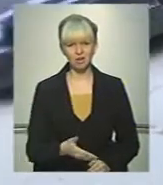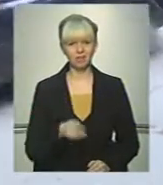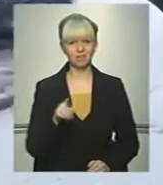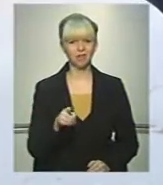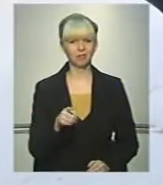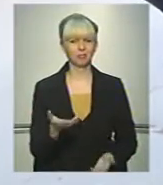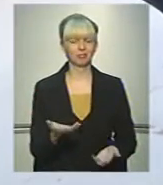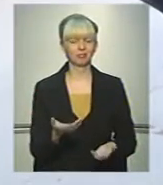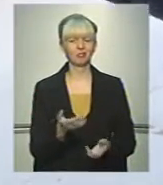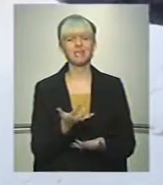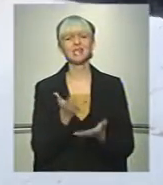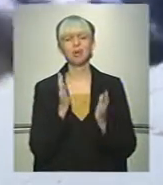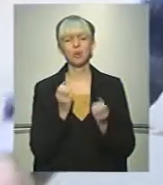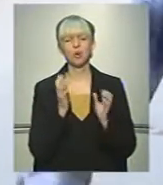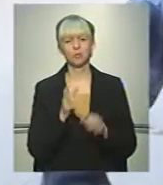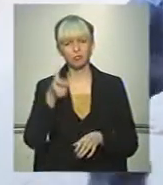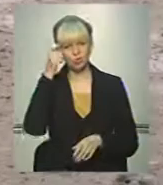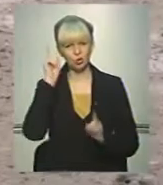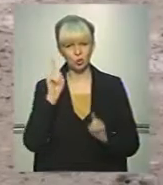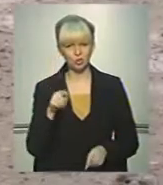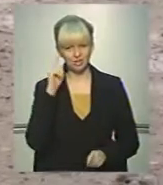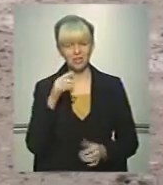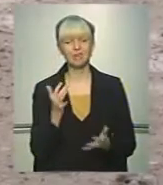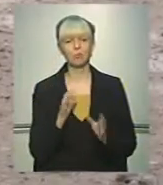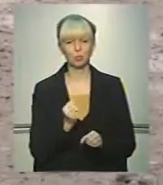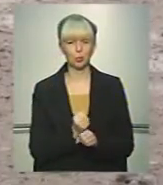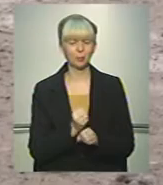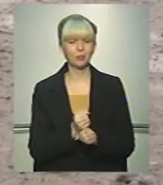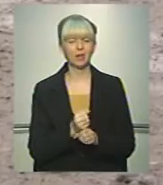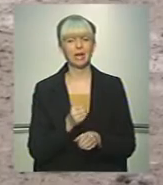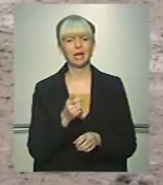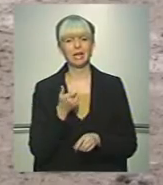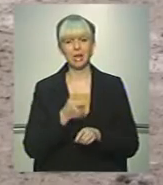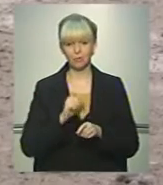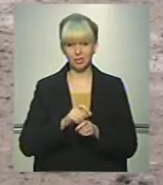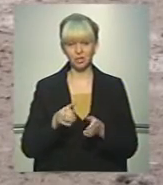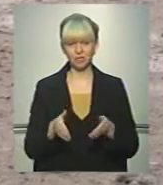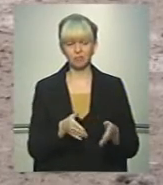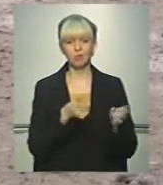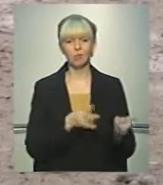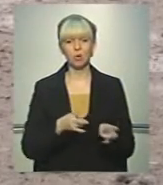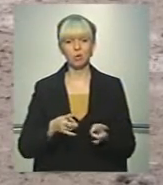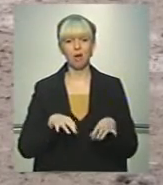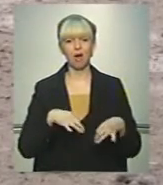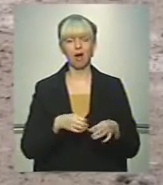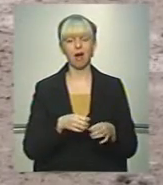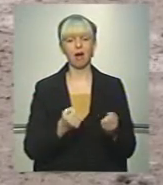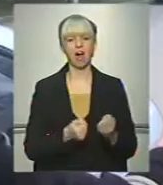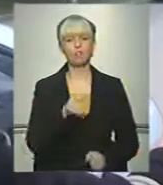бутро робити не знаю, скільки ще чорча знає, скільки. Найбільше від стану цієї дороги потерпають